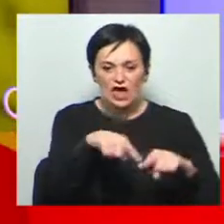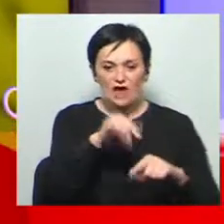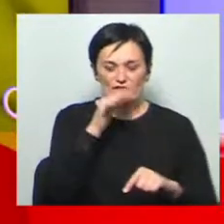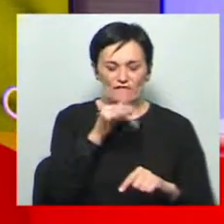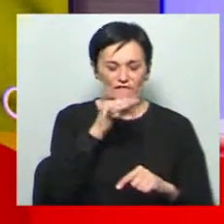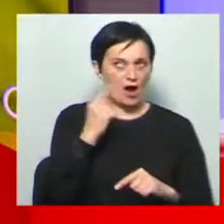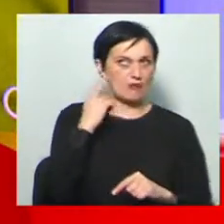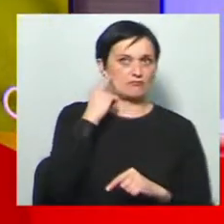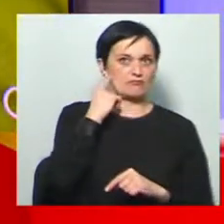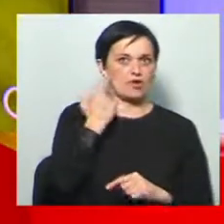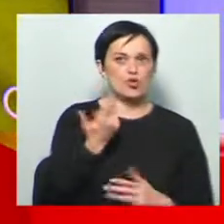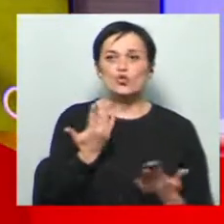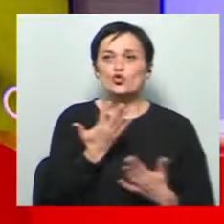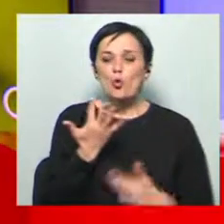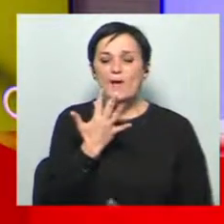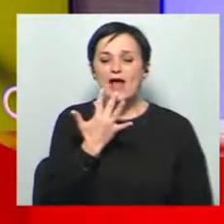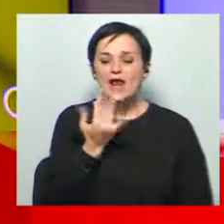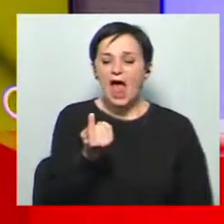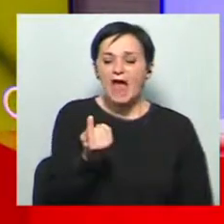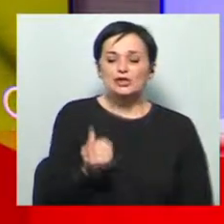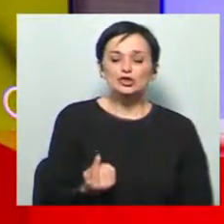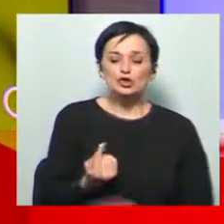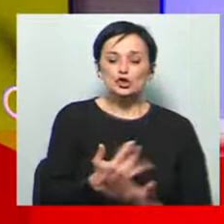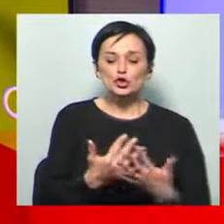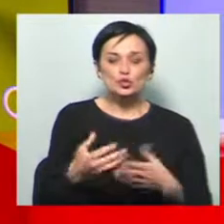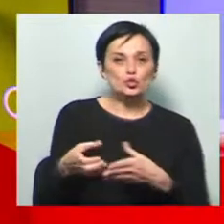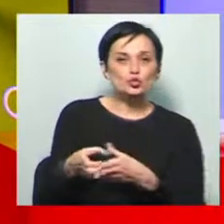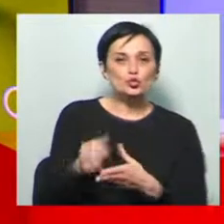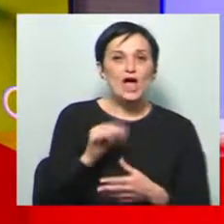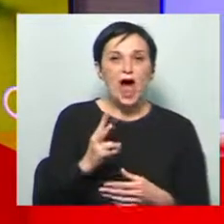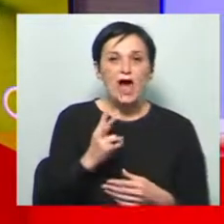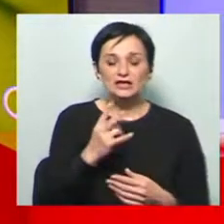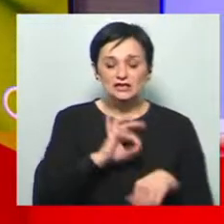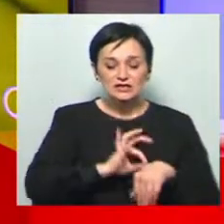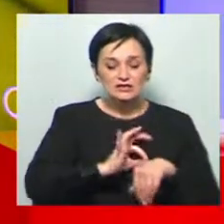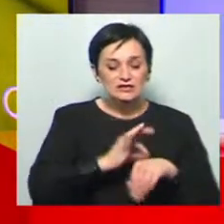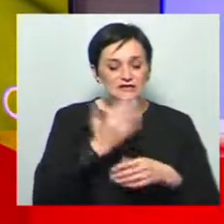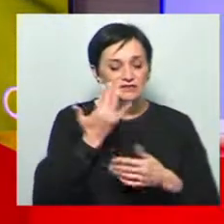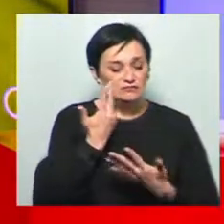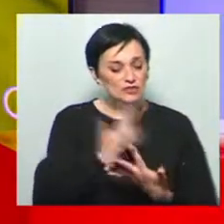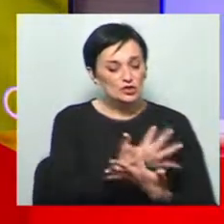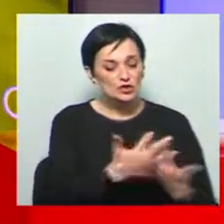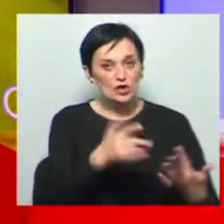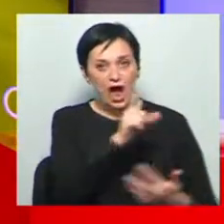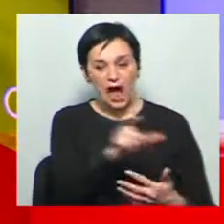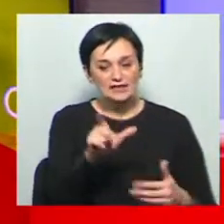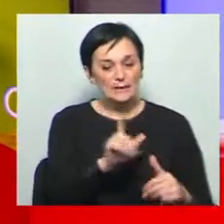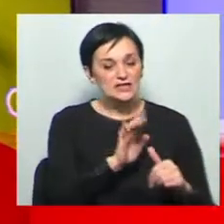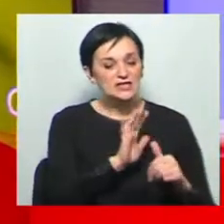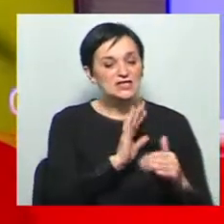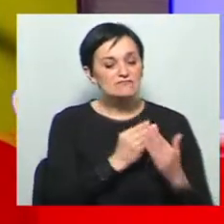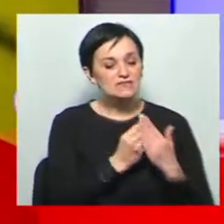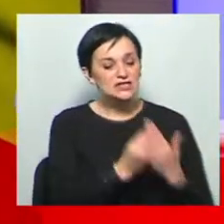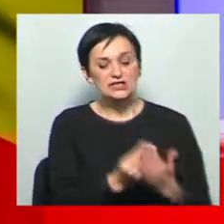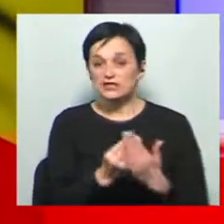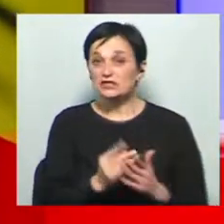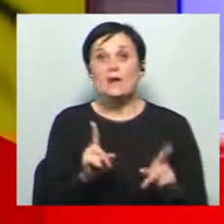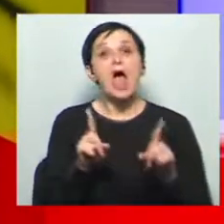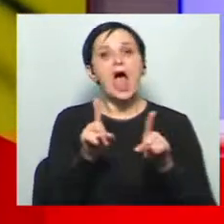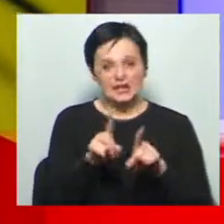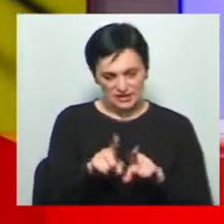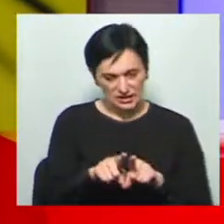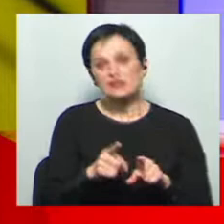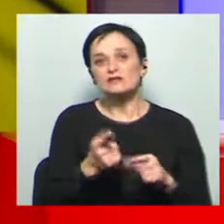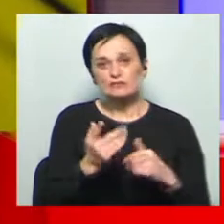როგორც რომელიმე ეთნიკური ჯგუფის ან რასობრივი კუთვნილების მიხედვით ადამიანების დისკრიმინაცია, თუმცა ასეთი